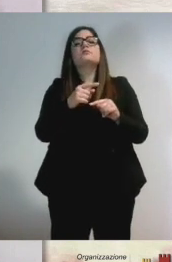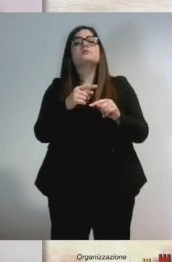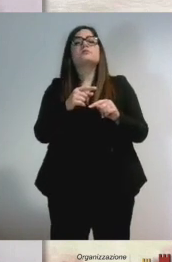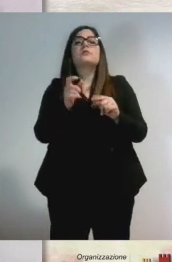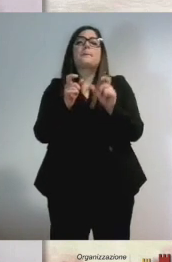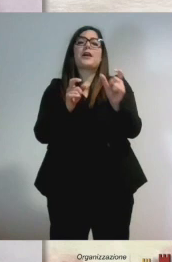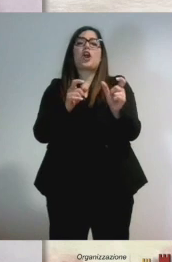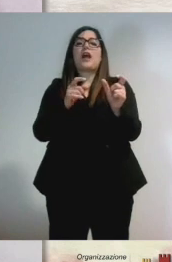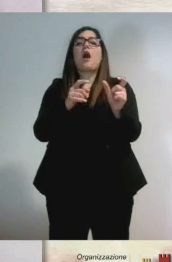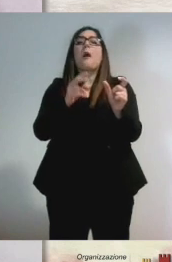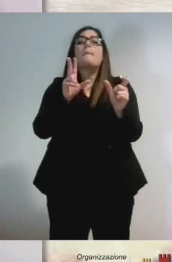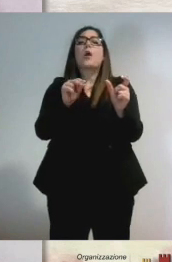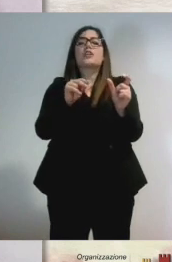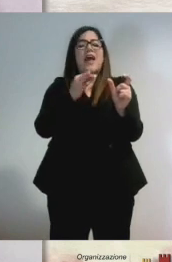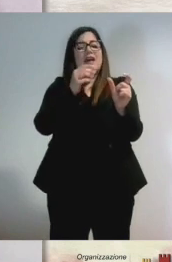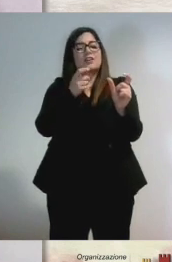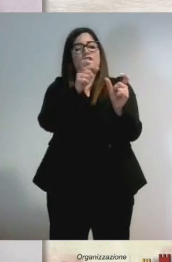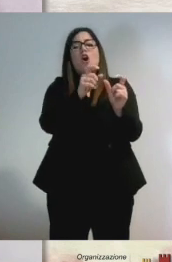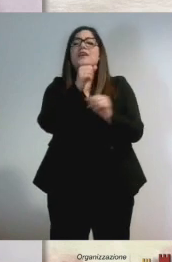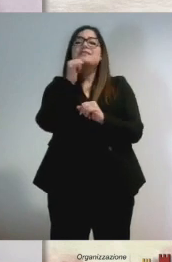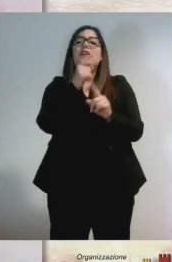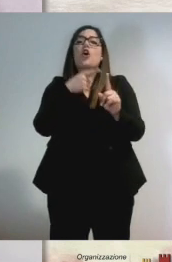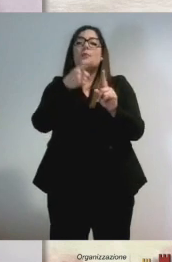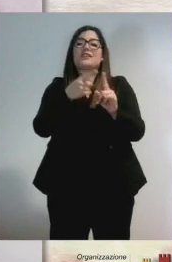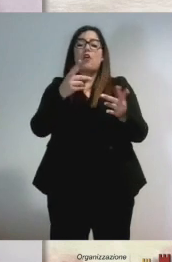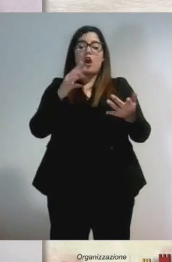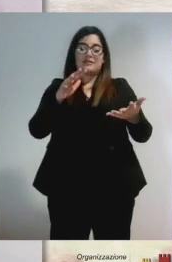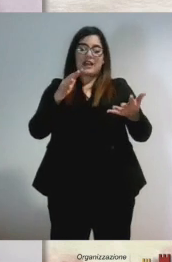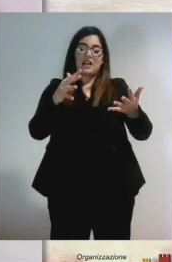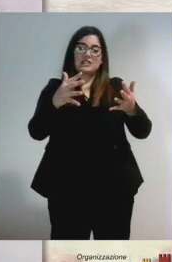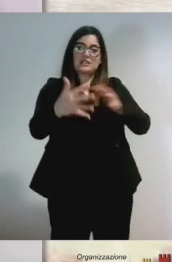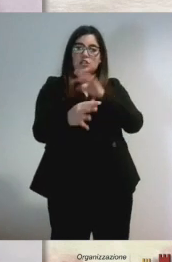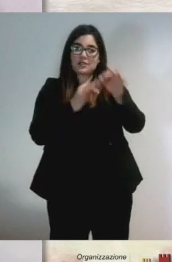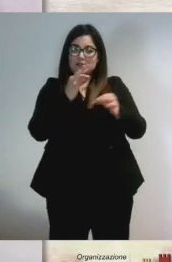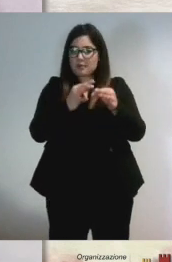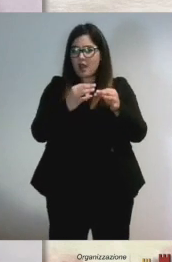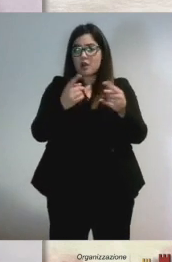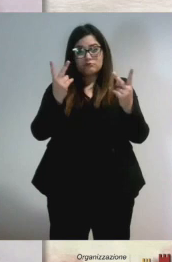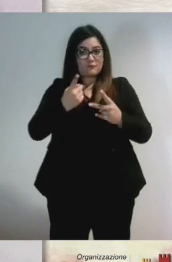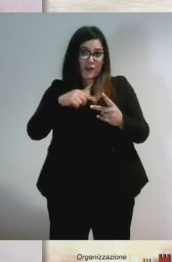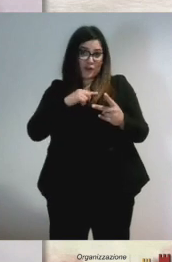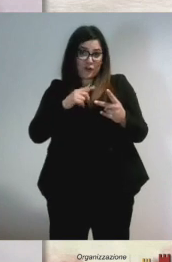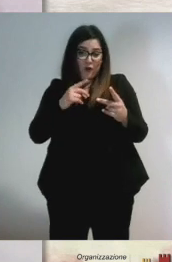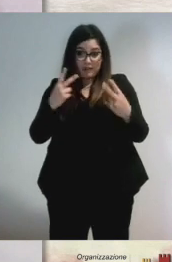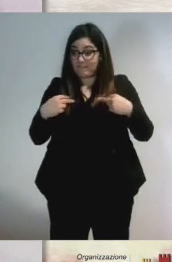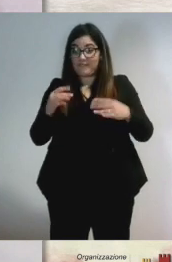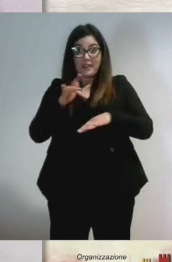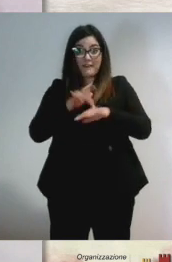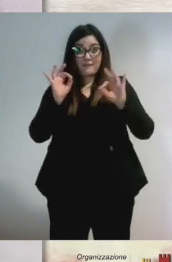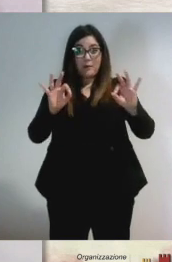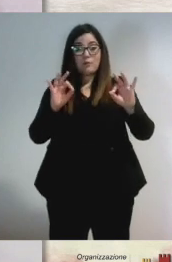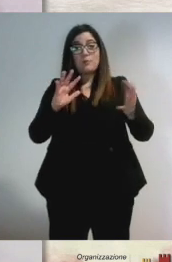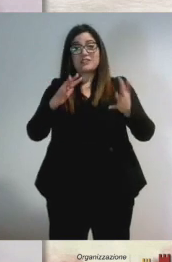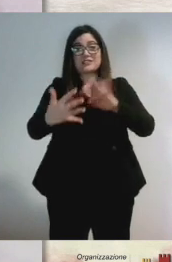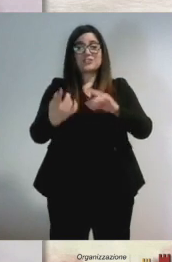di transizione che in realtà è un periodo che stiamo vivendo anche noi sentiamo parlare ogni giorno di transizione Siamo gli attori della transizione